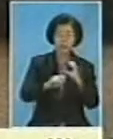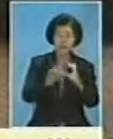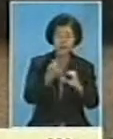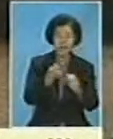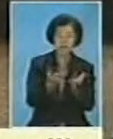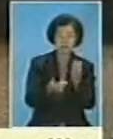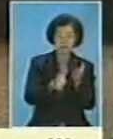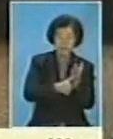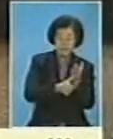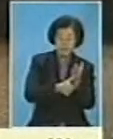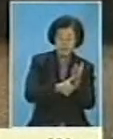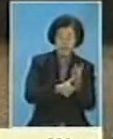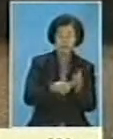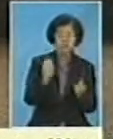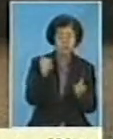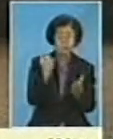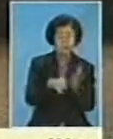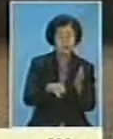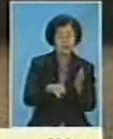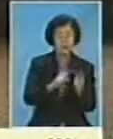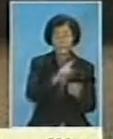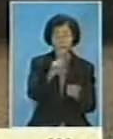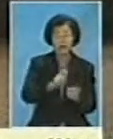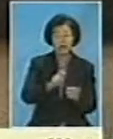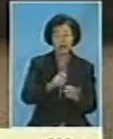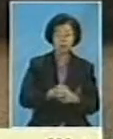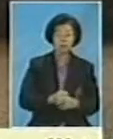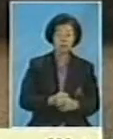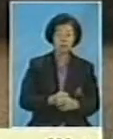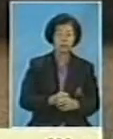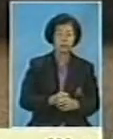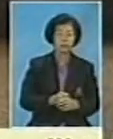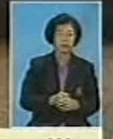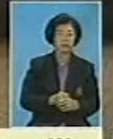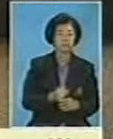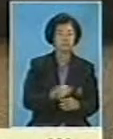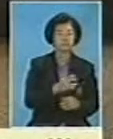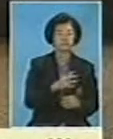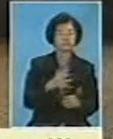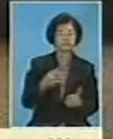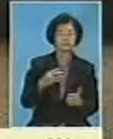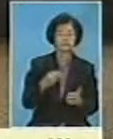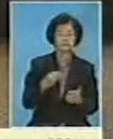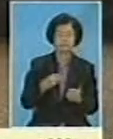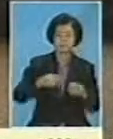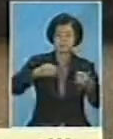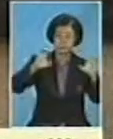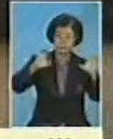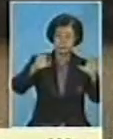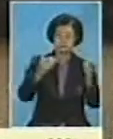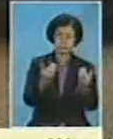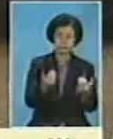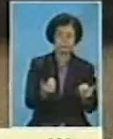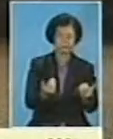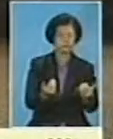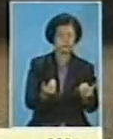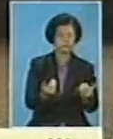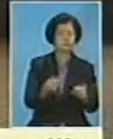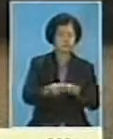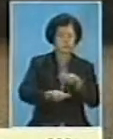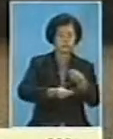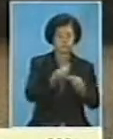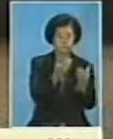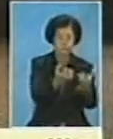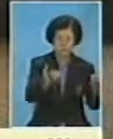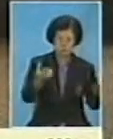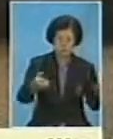ะต้องมีความผิดด้วยหรือไม่และแม้แต่ในรัฐบาลปัจจุบันการขายสินค้